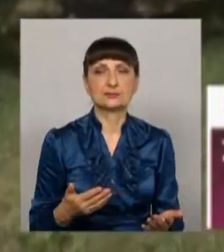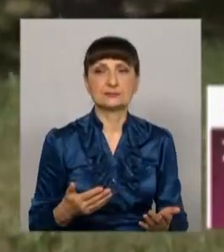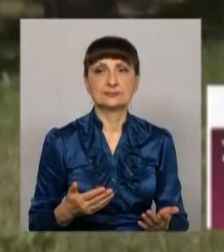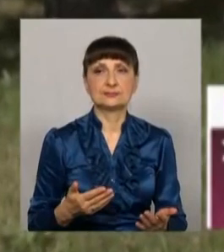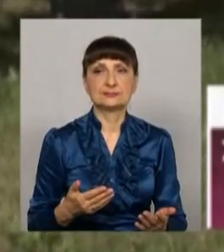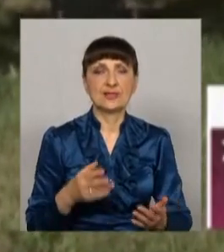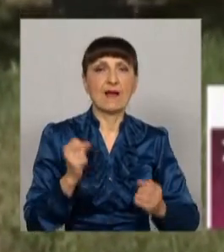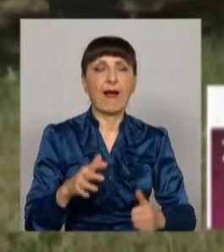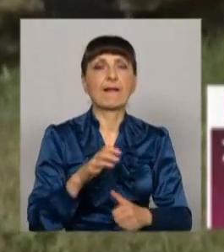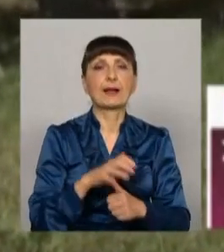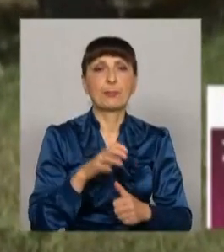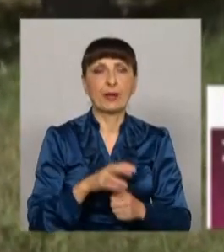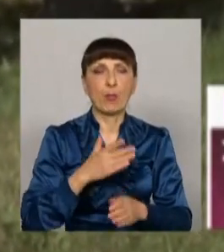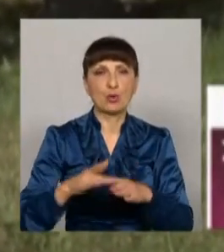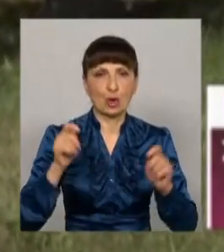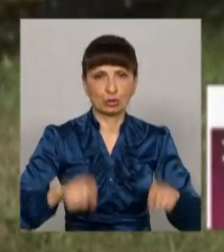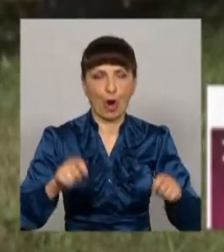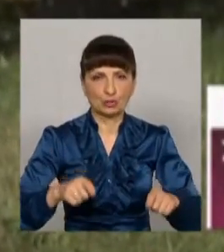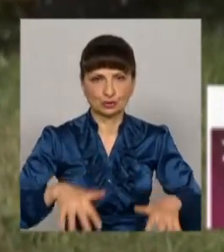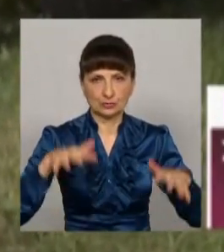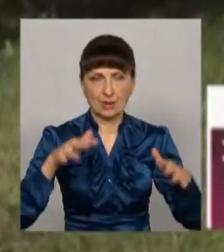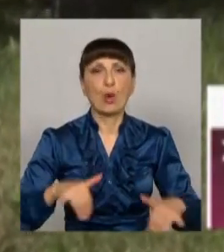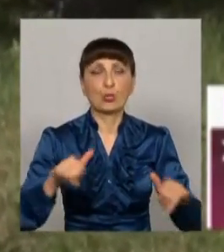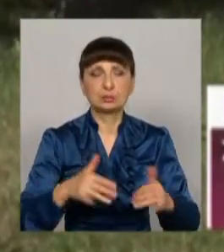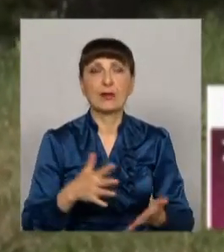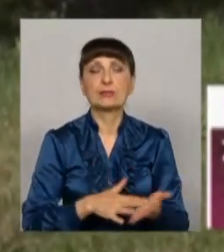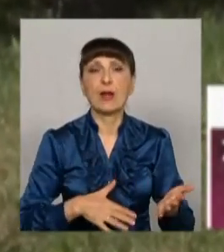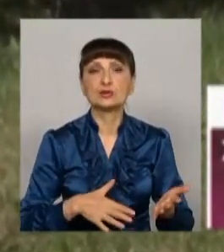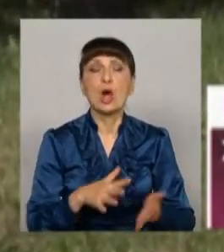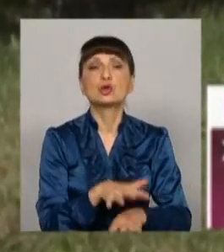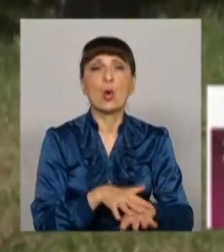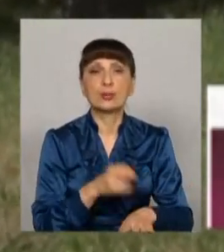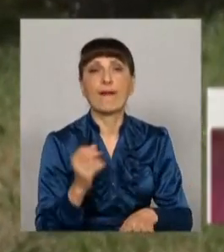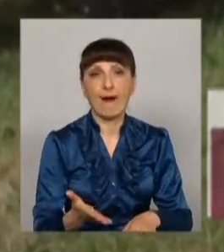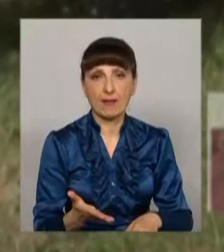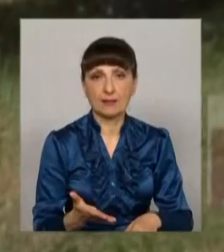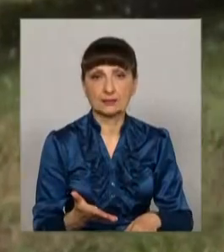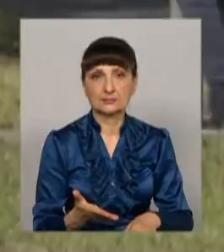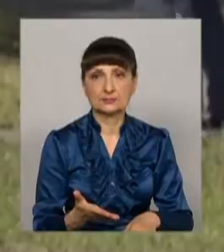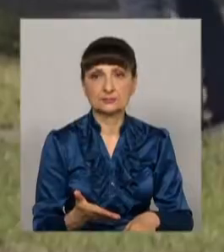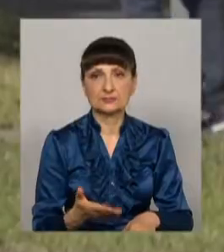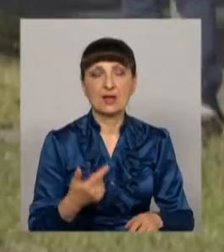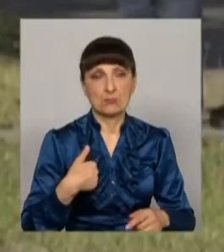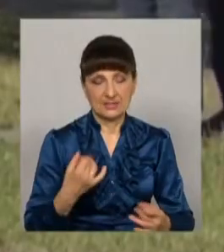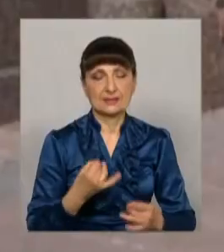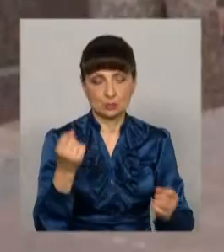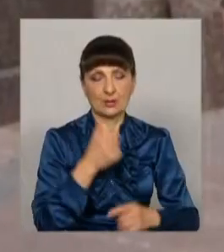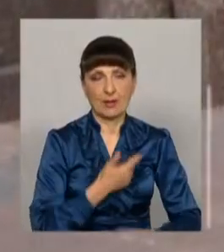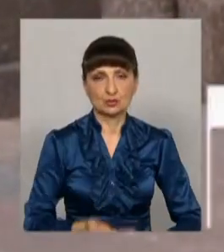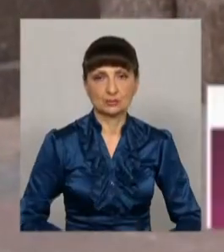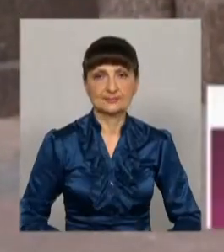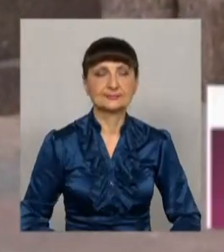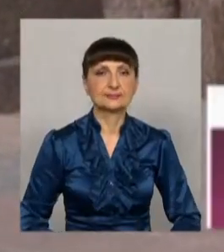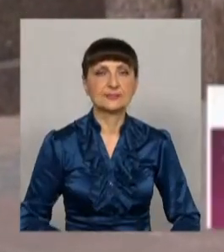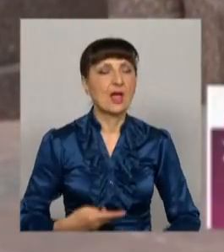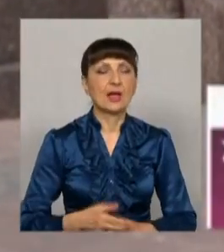как грибы после дождя. И куда это катится, и как долго это будет продолжаться, нам интересно узнать. Вообще это